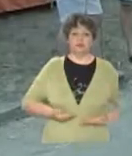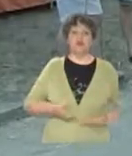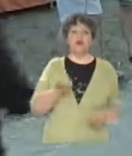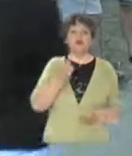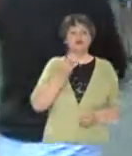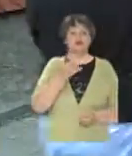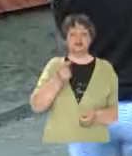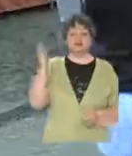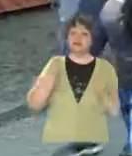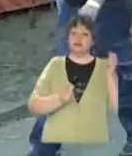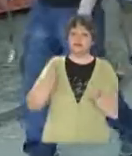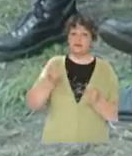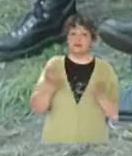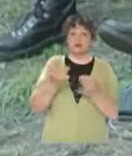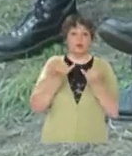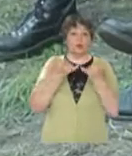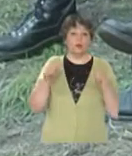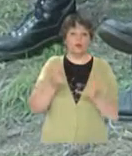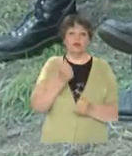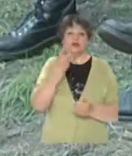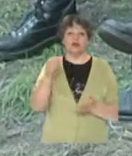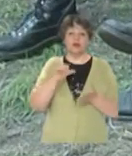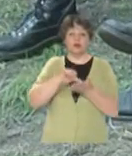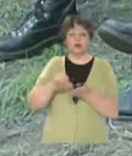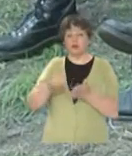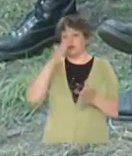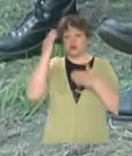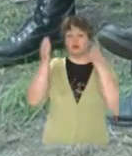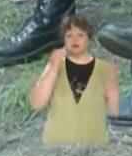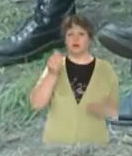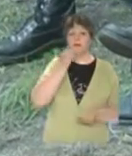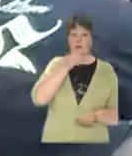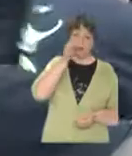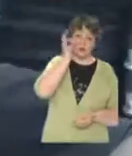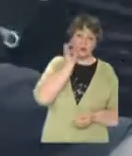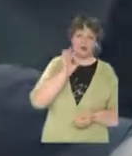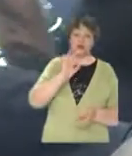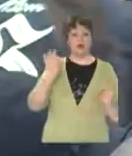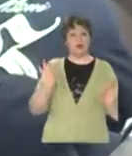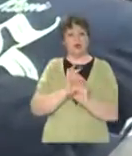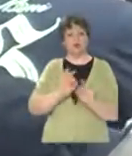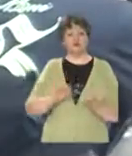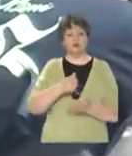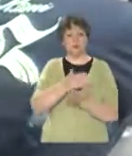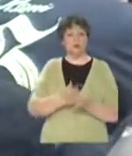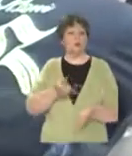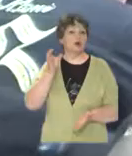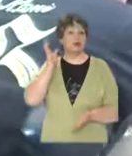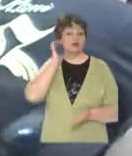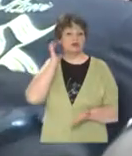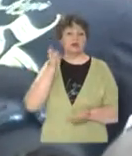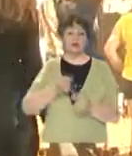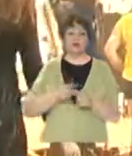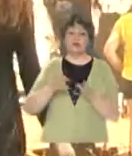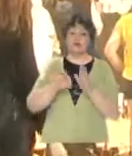фест «Тарасова гора», який завжди вражає кількістю учасників та видами розваг. Тут можна і поїсти смачно, і музику якісну послухати.